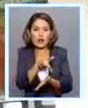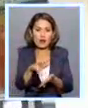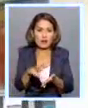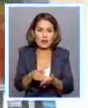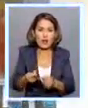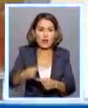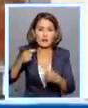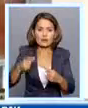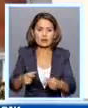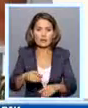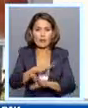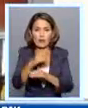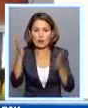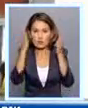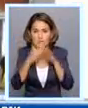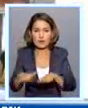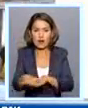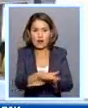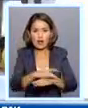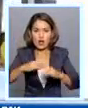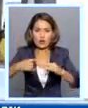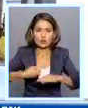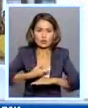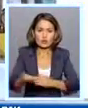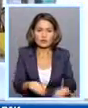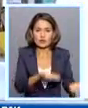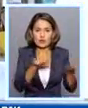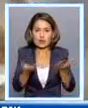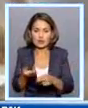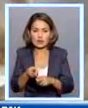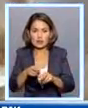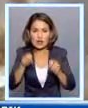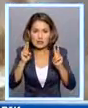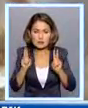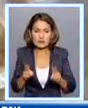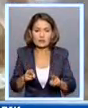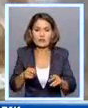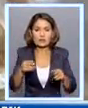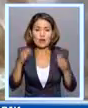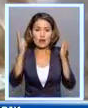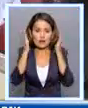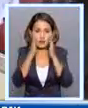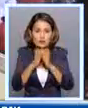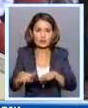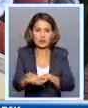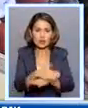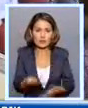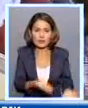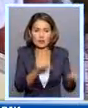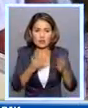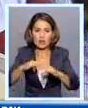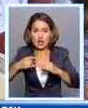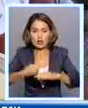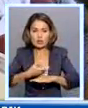арнап мерекелік шара ұйымдастырды. Оны өткізуге ірі сауда орындарының бірі әдейі таңдап алынған. Шара барысында мол дастархан жайылып,